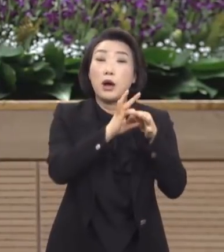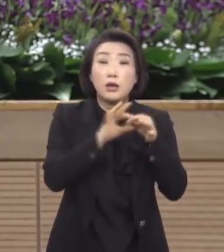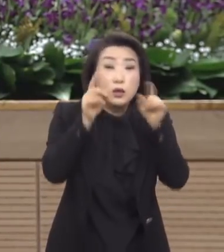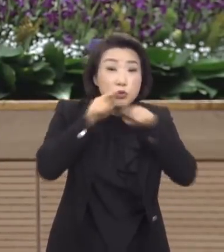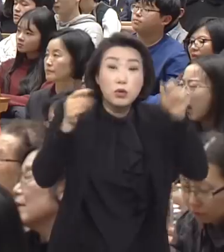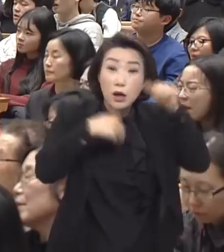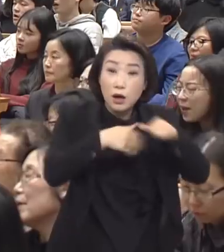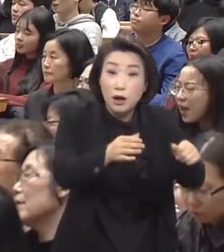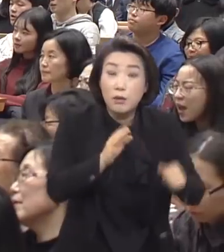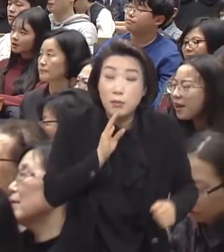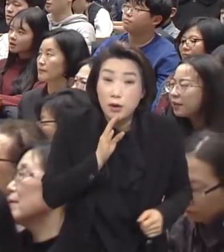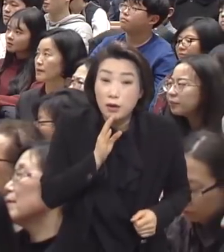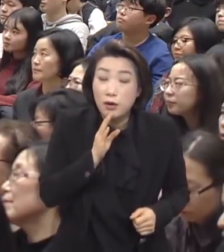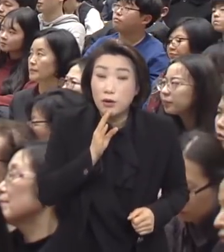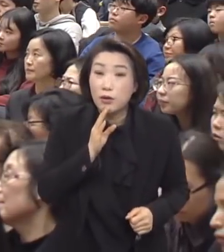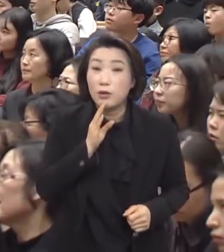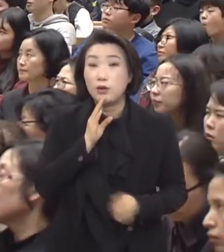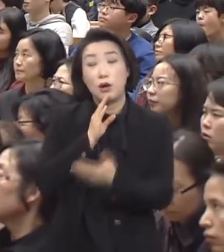지옥 가는데,